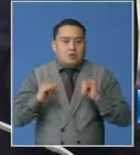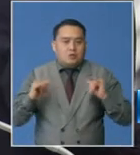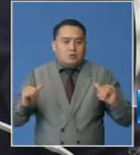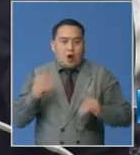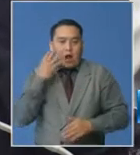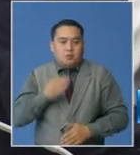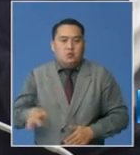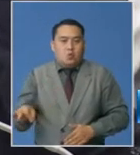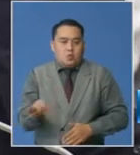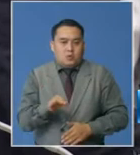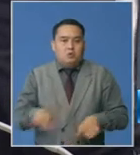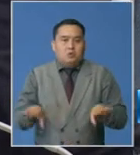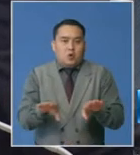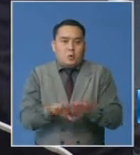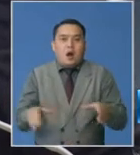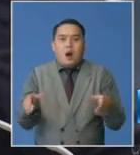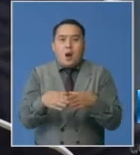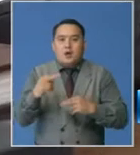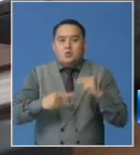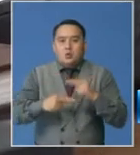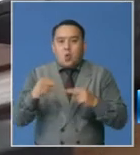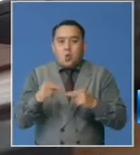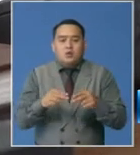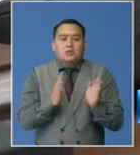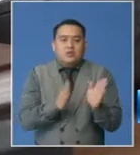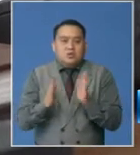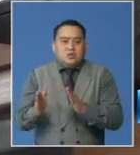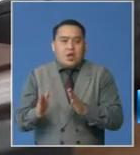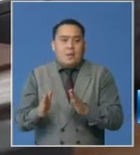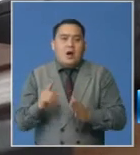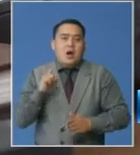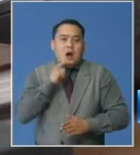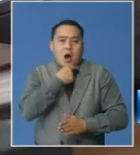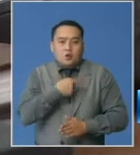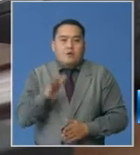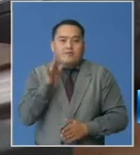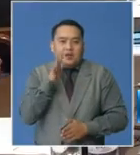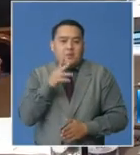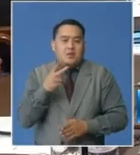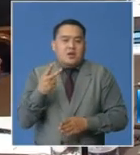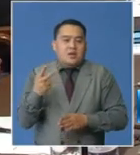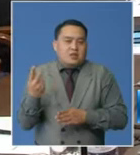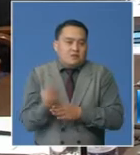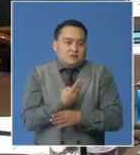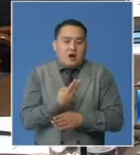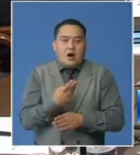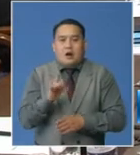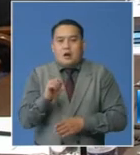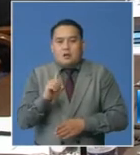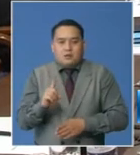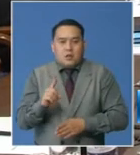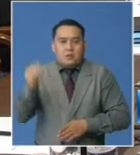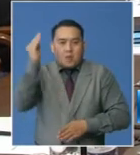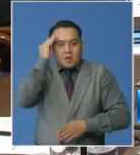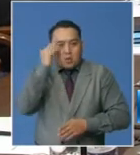и Алматинская область. Кстати, компания строит по модульной системе. Это экономия времени аж в 2 раза. О преимуществах используемой